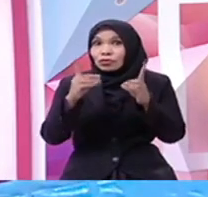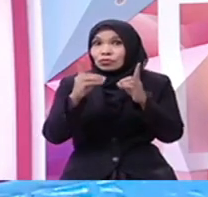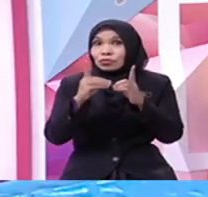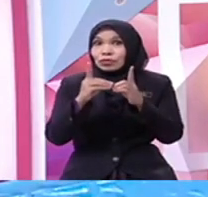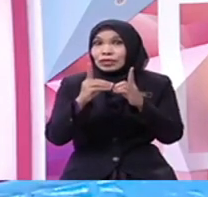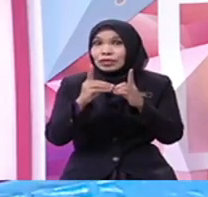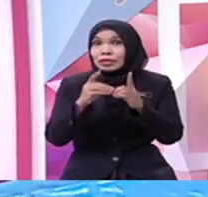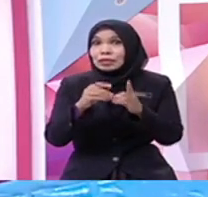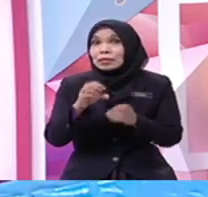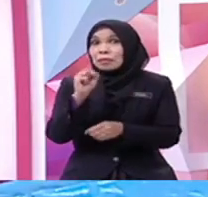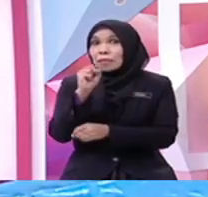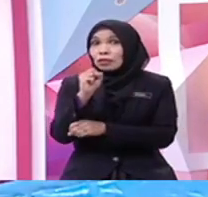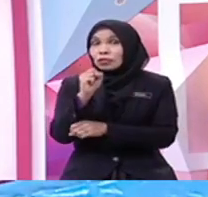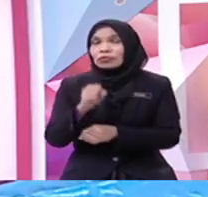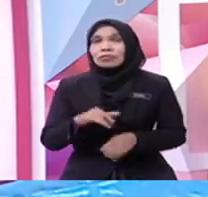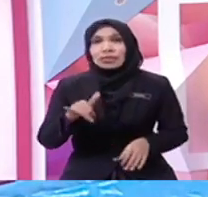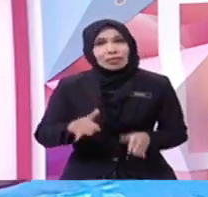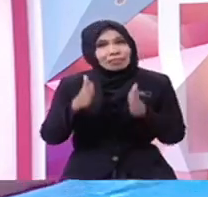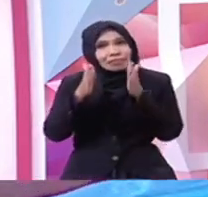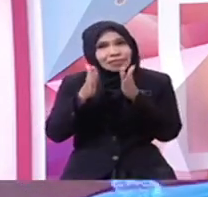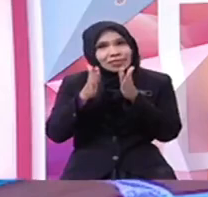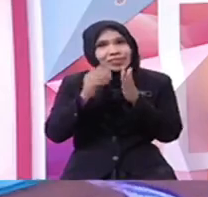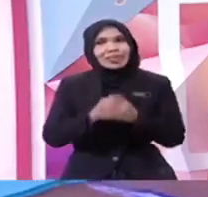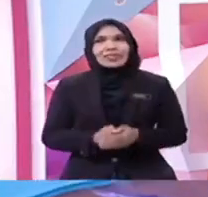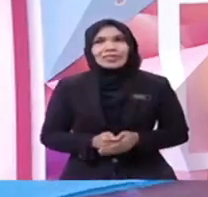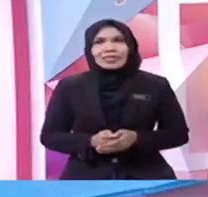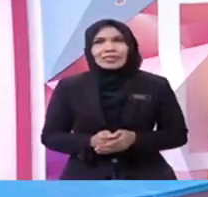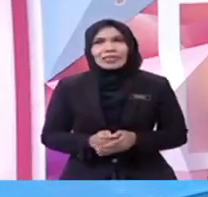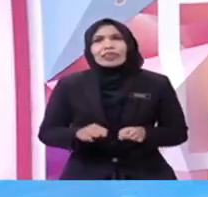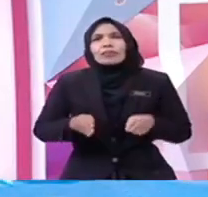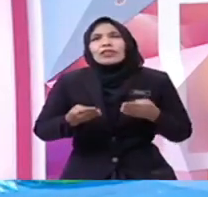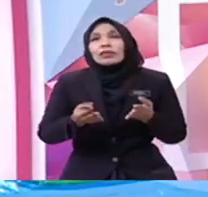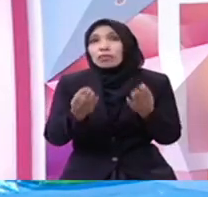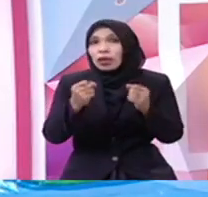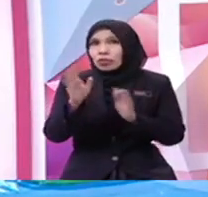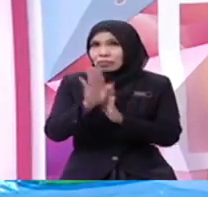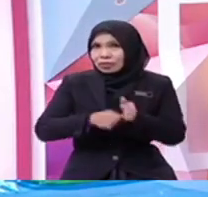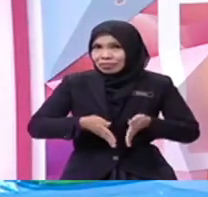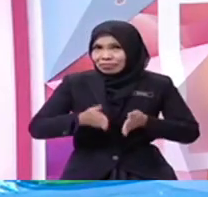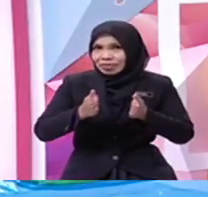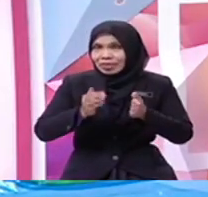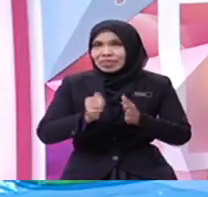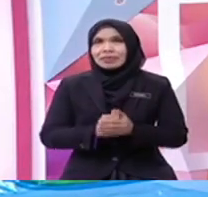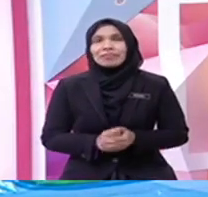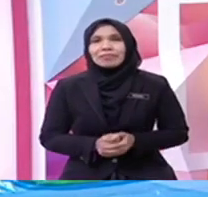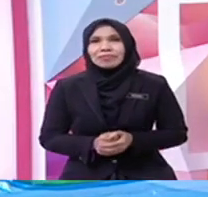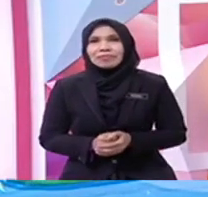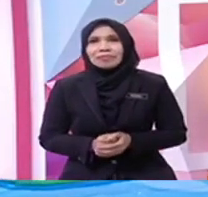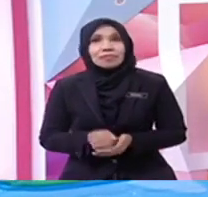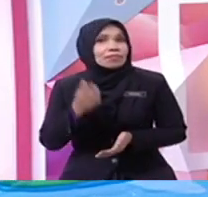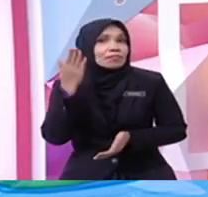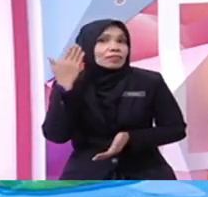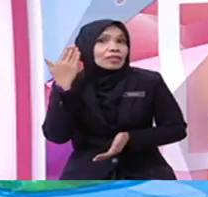macam mana kita berjalan atas batu kecil Oke tadi kalau kita lompat katak tuh kita dagunya seluruh